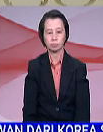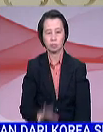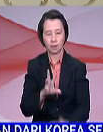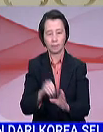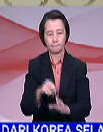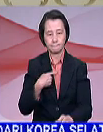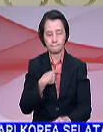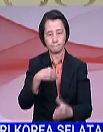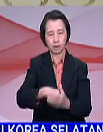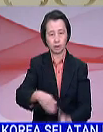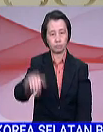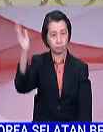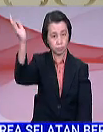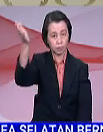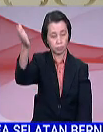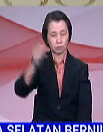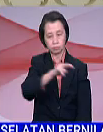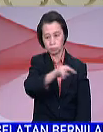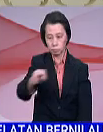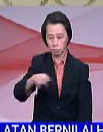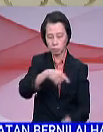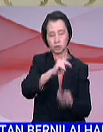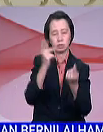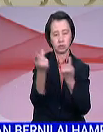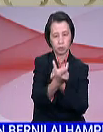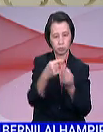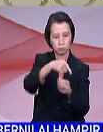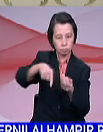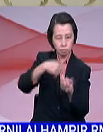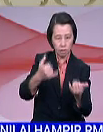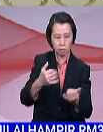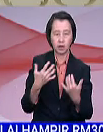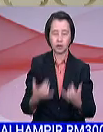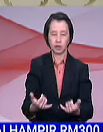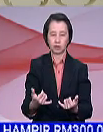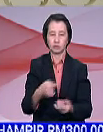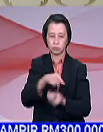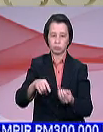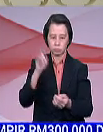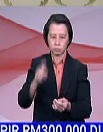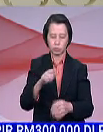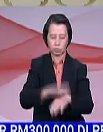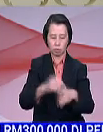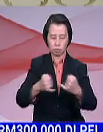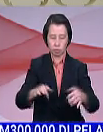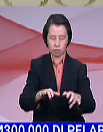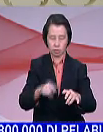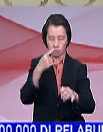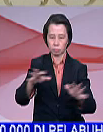dalam berdakwah kita melihat kepada situasi dan keadaan. Dalam keadaan sekarang kita perlu menggunakan online untuk